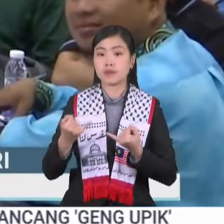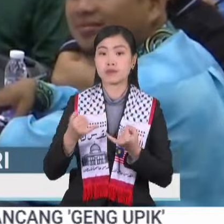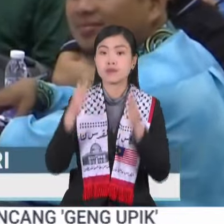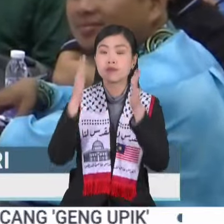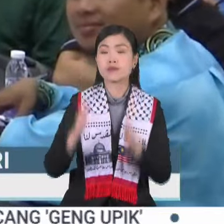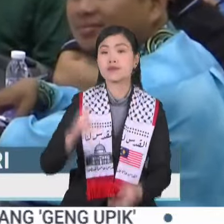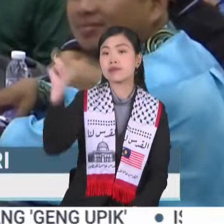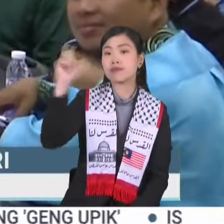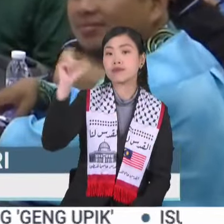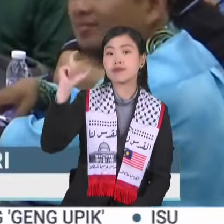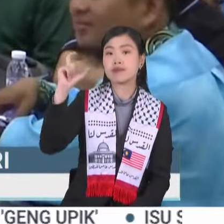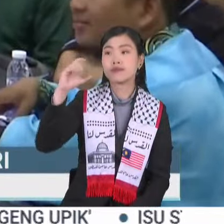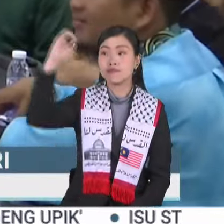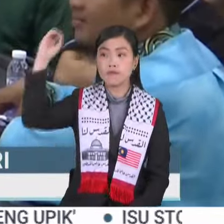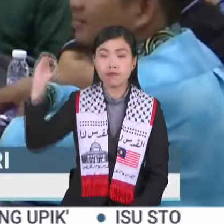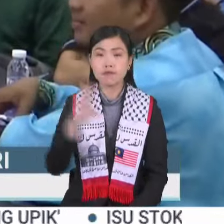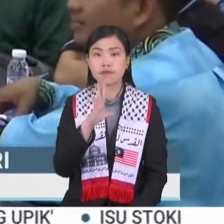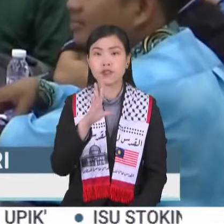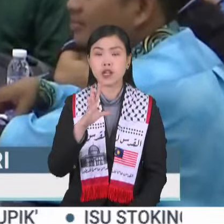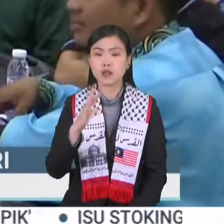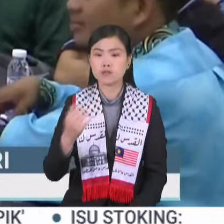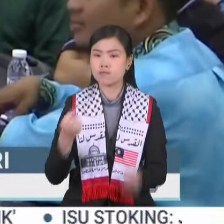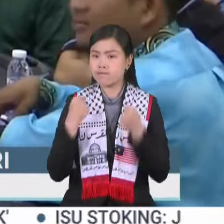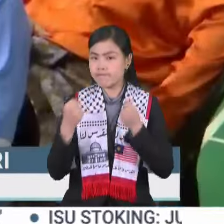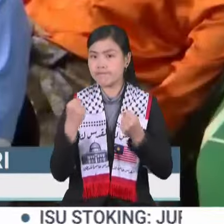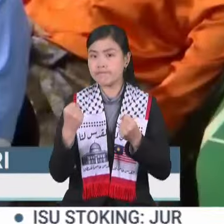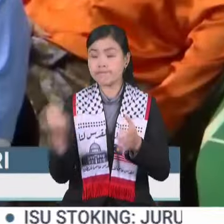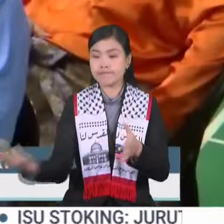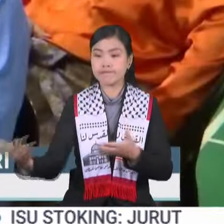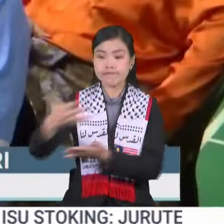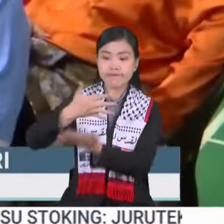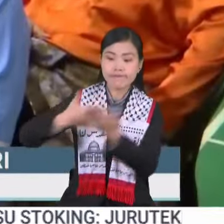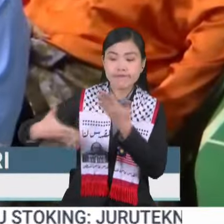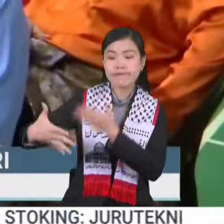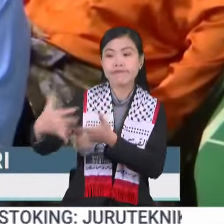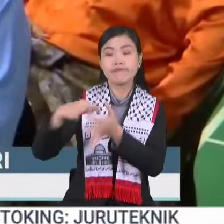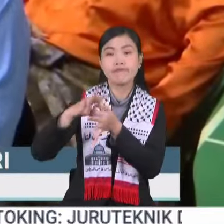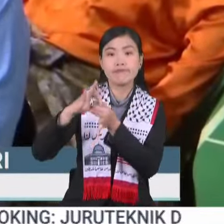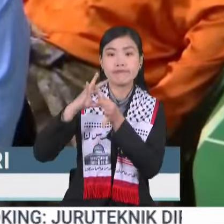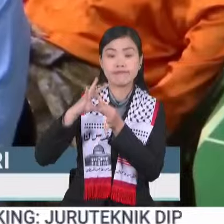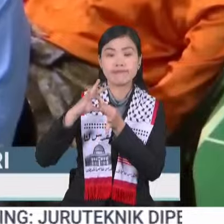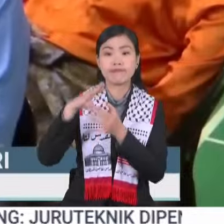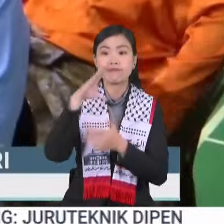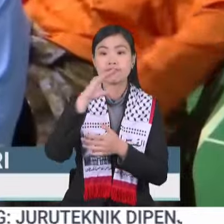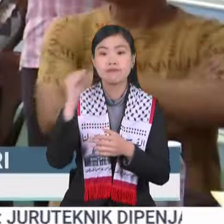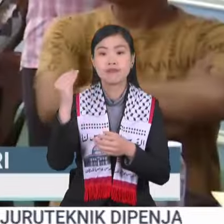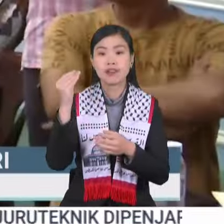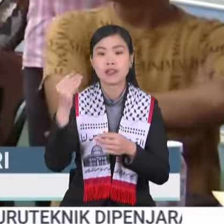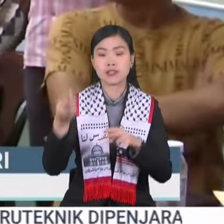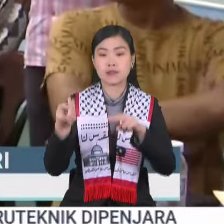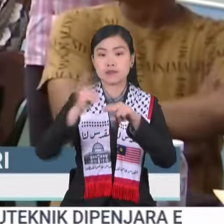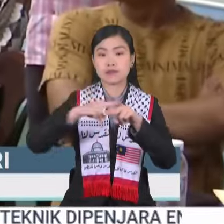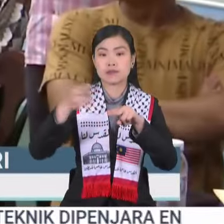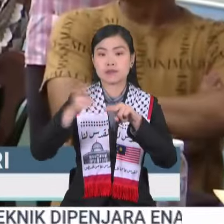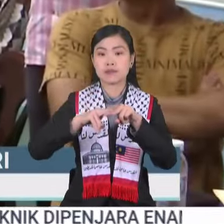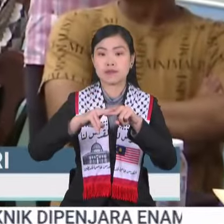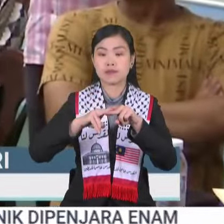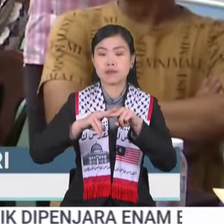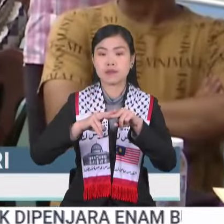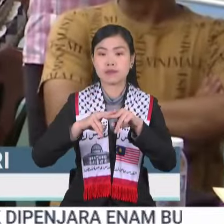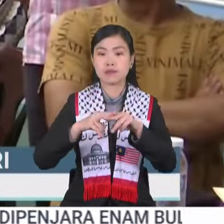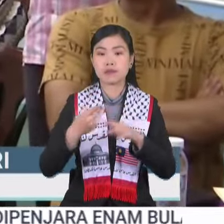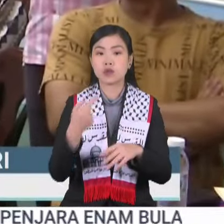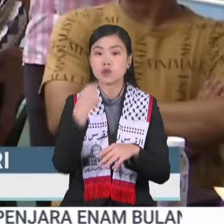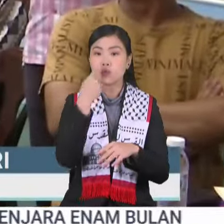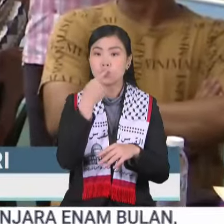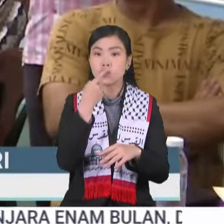Ramadan sebagai wadah memperkukuhkan hubungan silaturahim di samping meningkatkan amal ibadah serta prihatin terhadap golongan